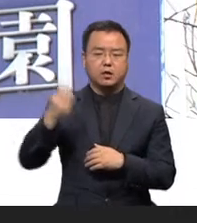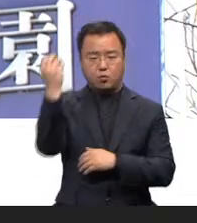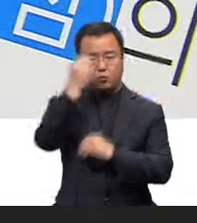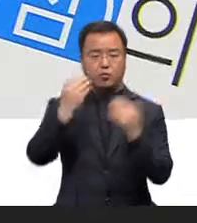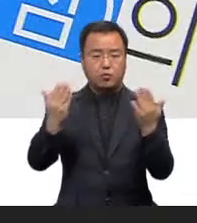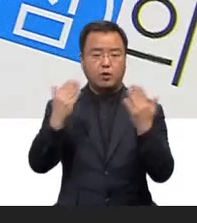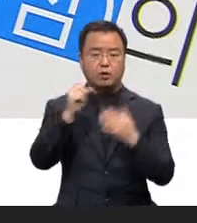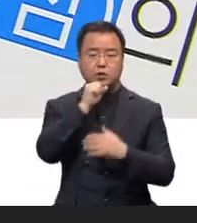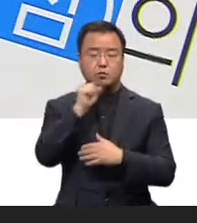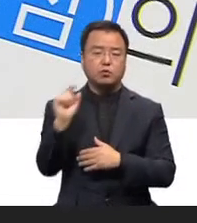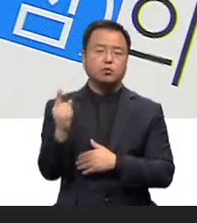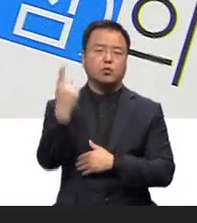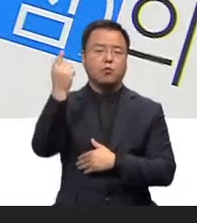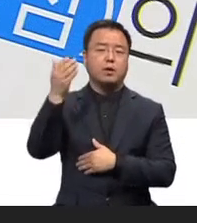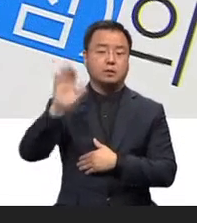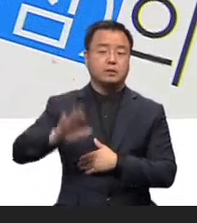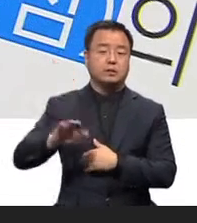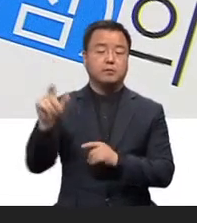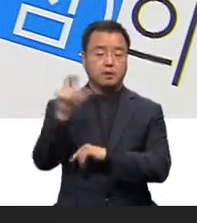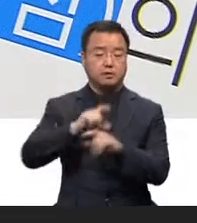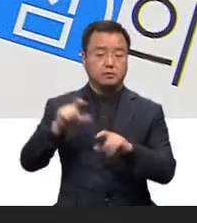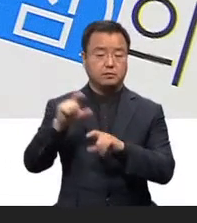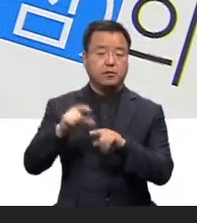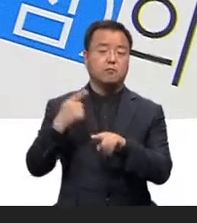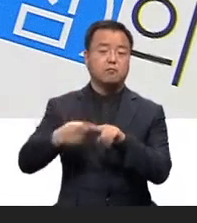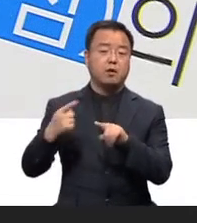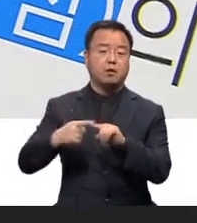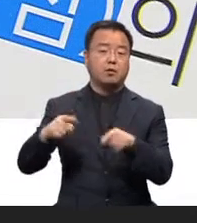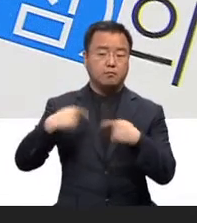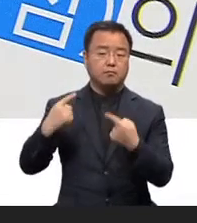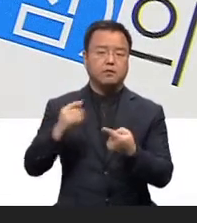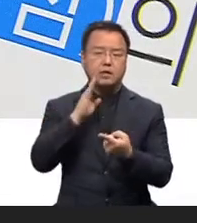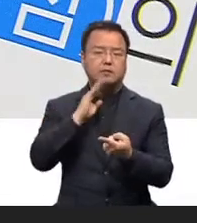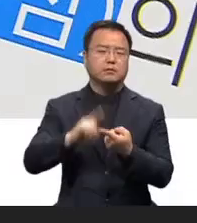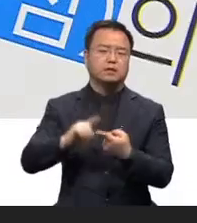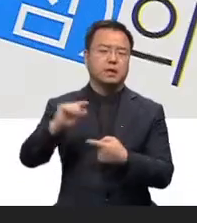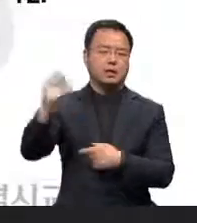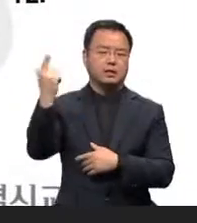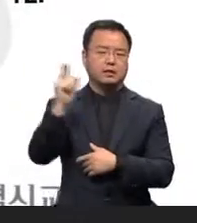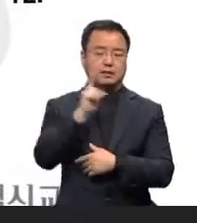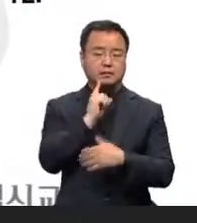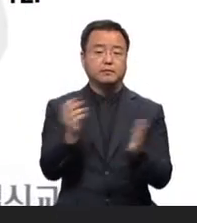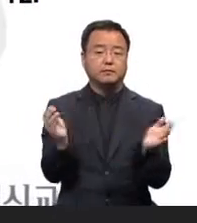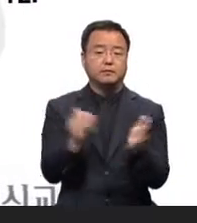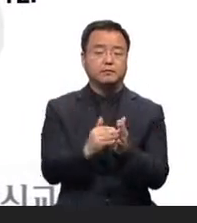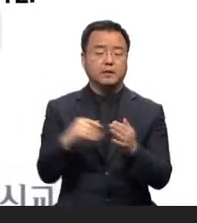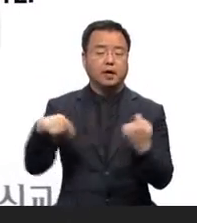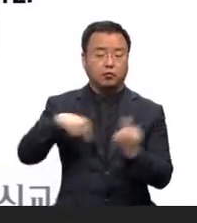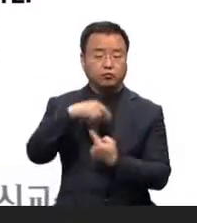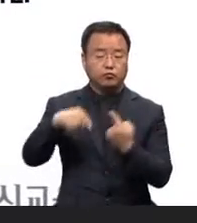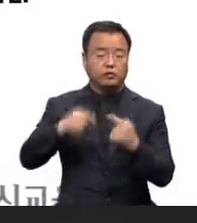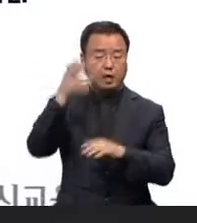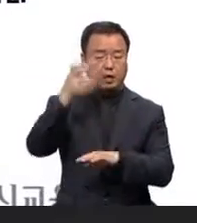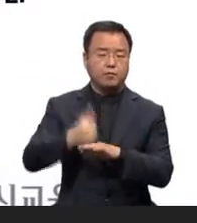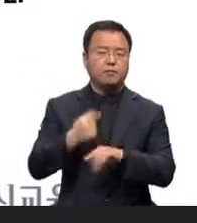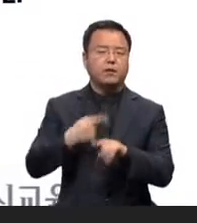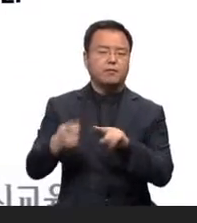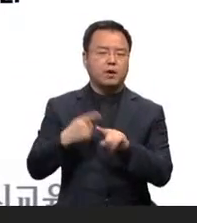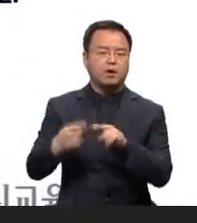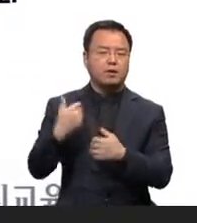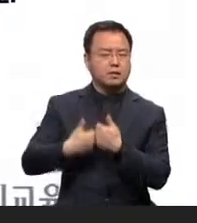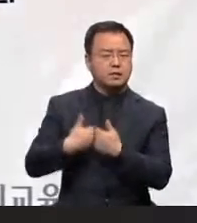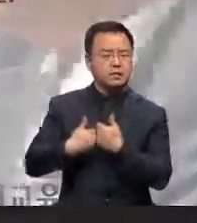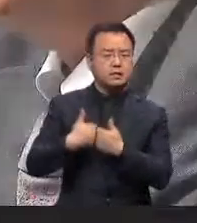높음에도 평가에 응했다 며 평가 거부는 정당성이 없다 고 비판했습니다 운영성과 평가 를 둘러싼 갈등이